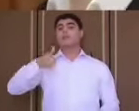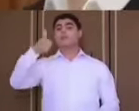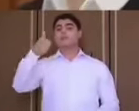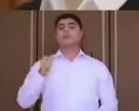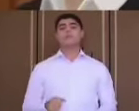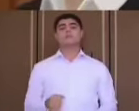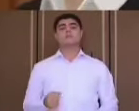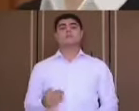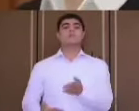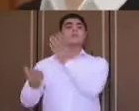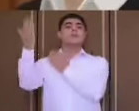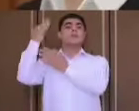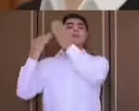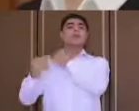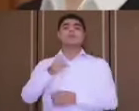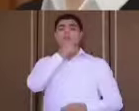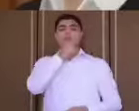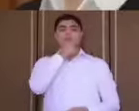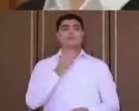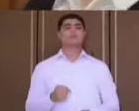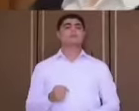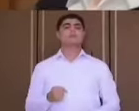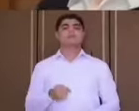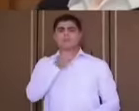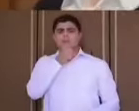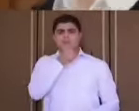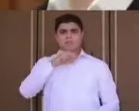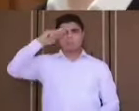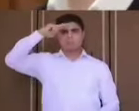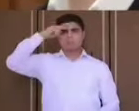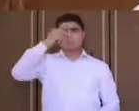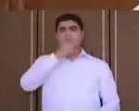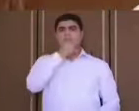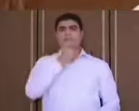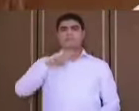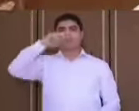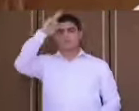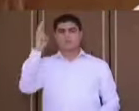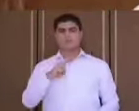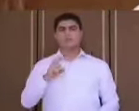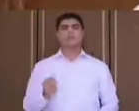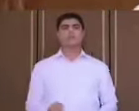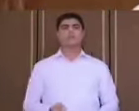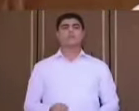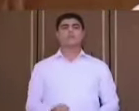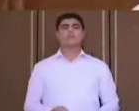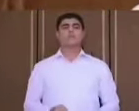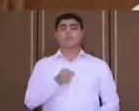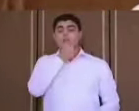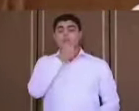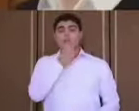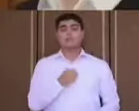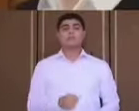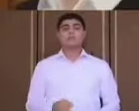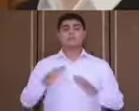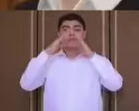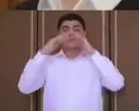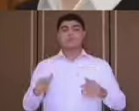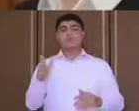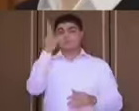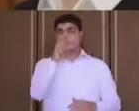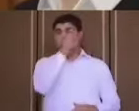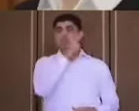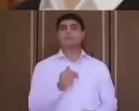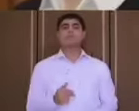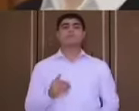سمسمة، احكي لك حكاية جميلة قوي من ايام اجدادنا. اجدادنا؟ مين اجدادنا يا جدو؟